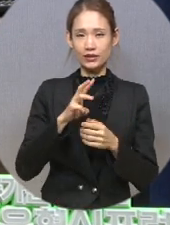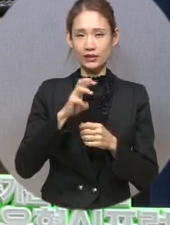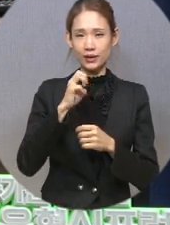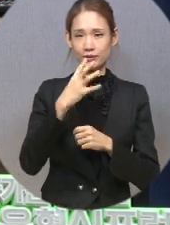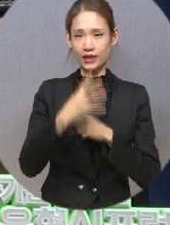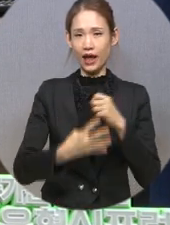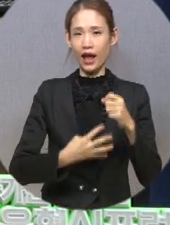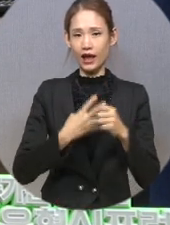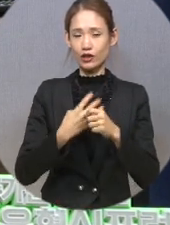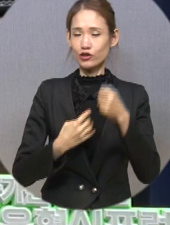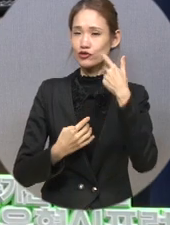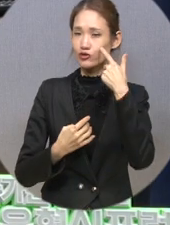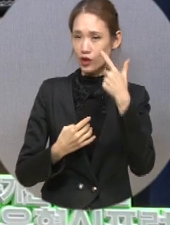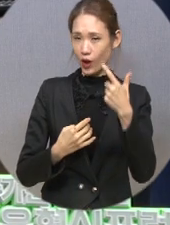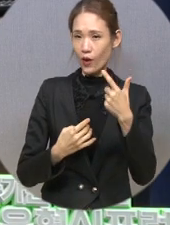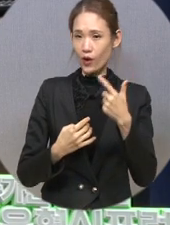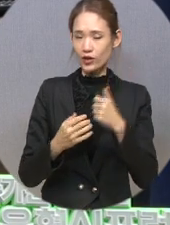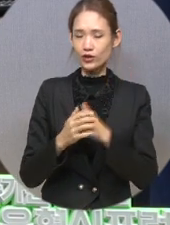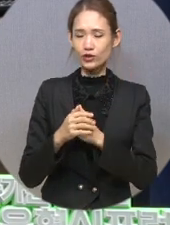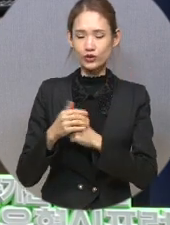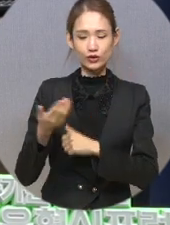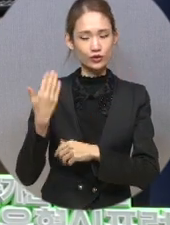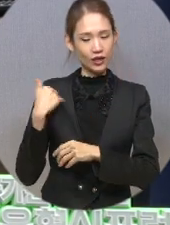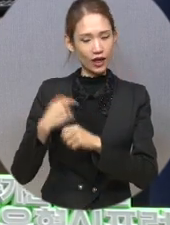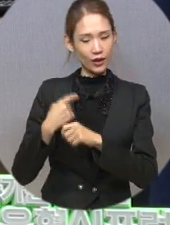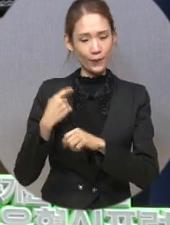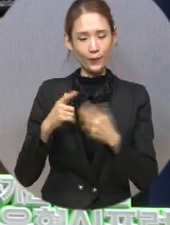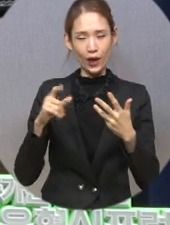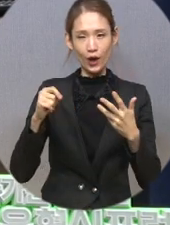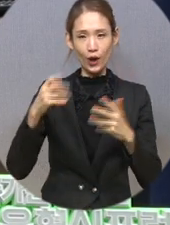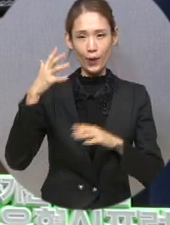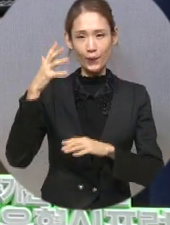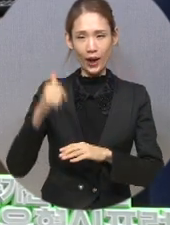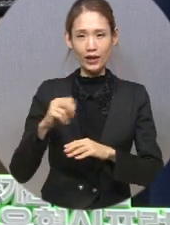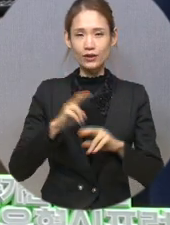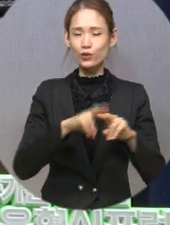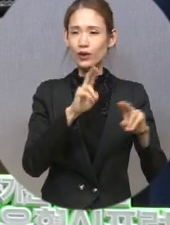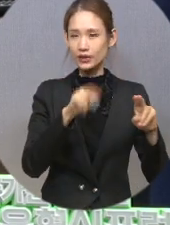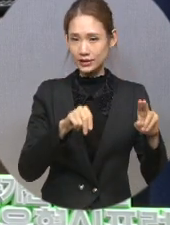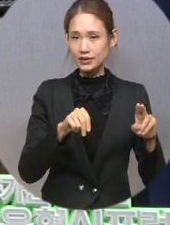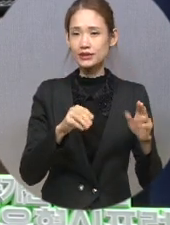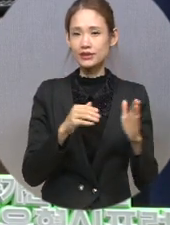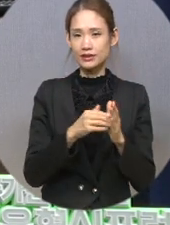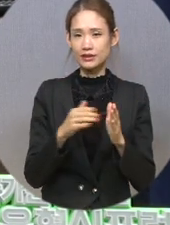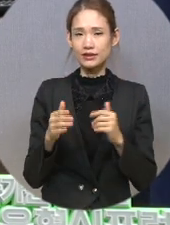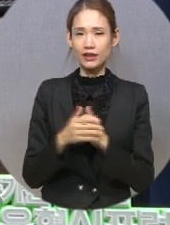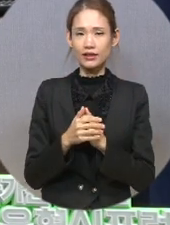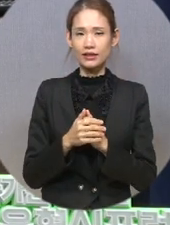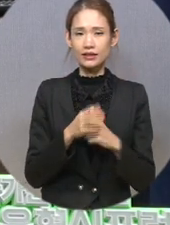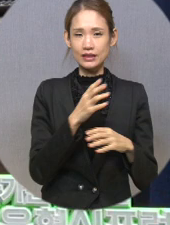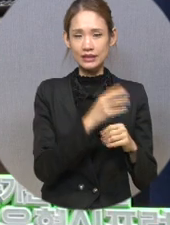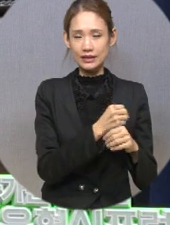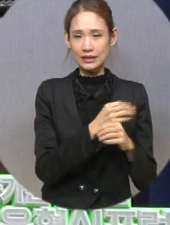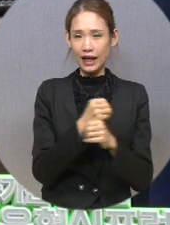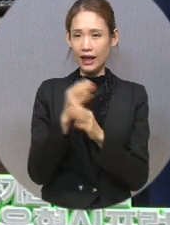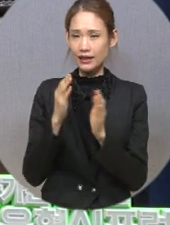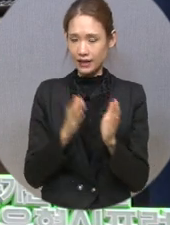8월 말에 명예퇴직을 했습니다만 그 기간 동안에 틈틈이